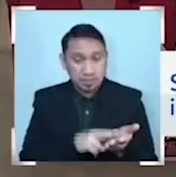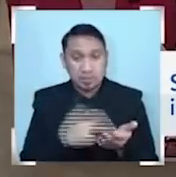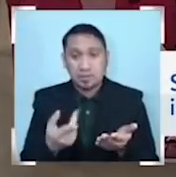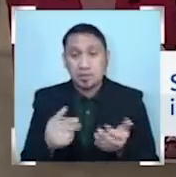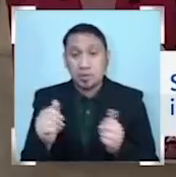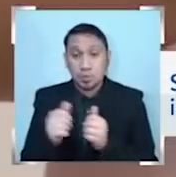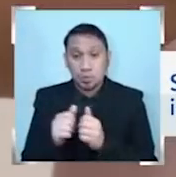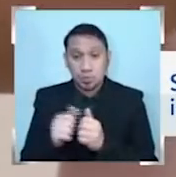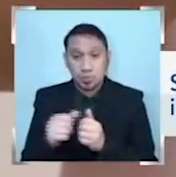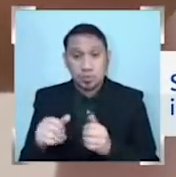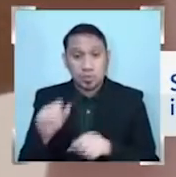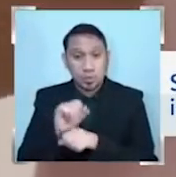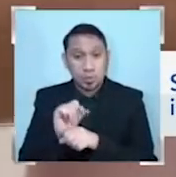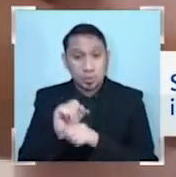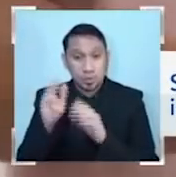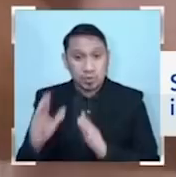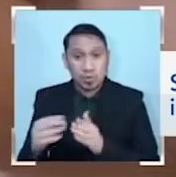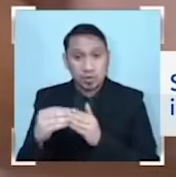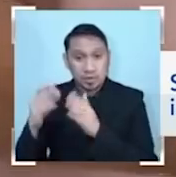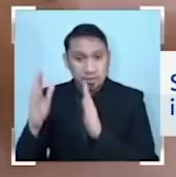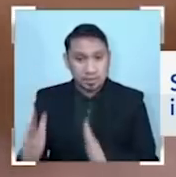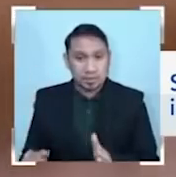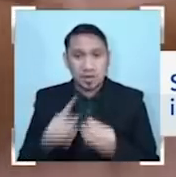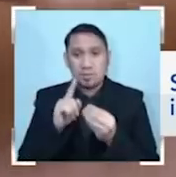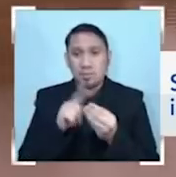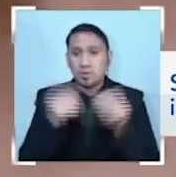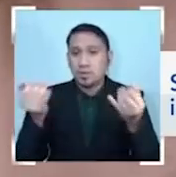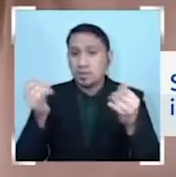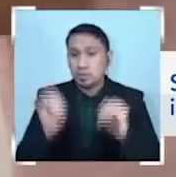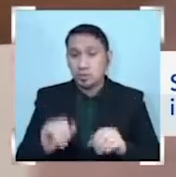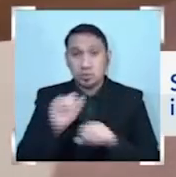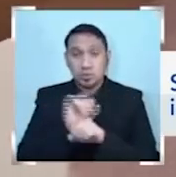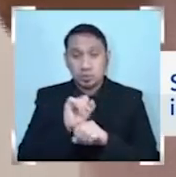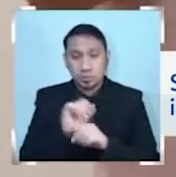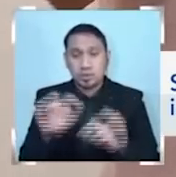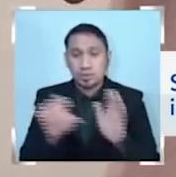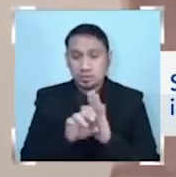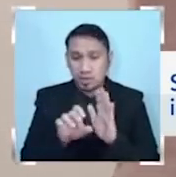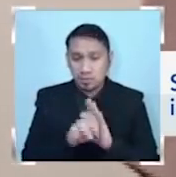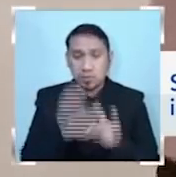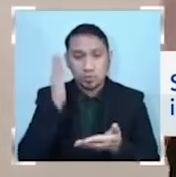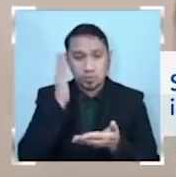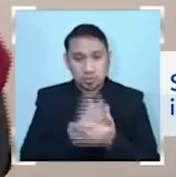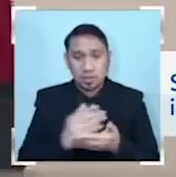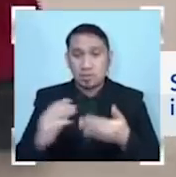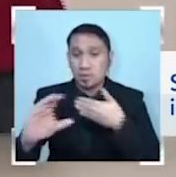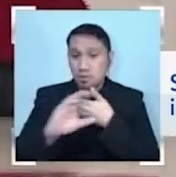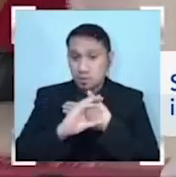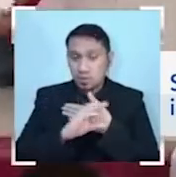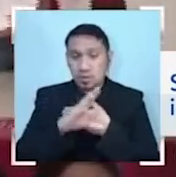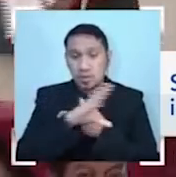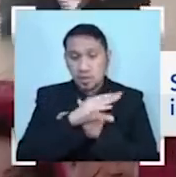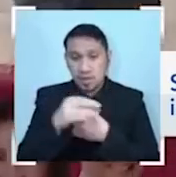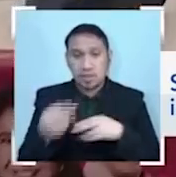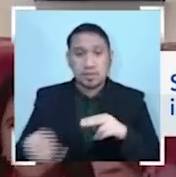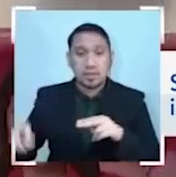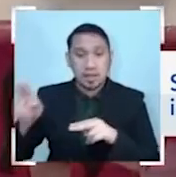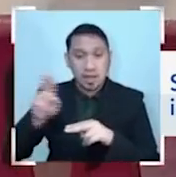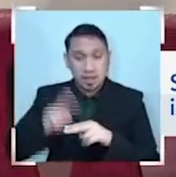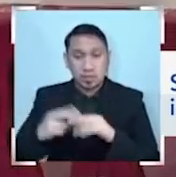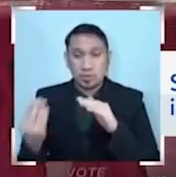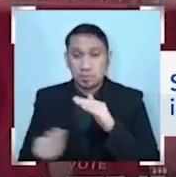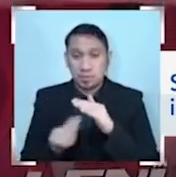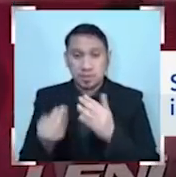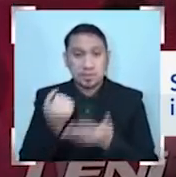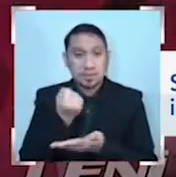para isulong ang mga issue sa paggawa tulad ng pagwakas sa kontraktualisasyon at pagtataas ng minimum wage. Naroon